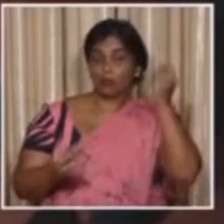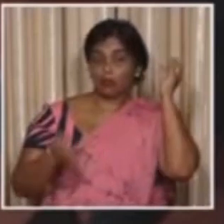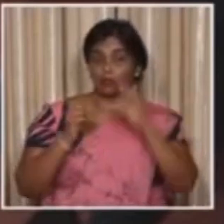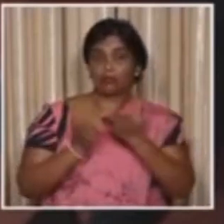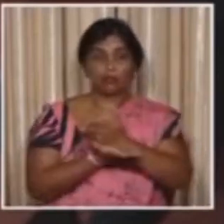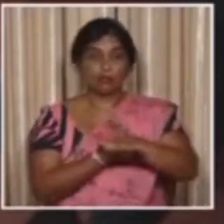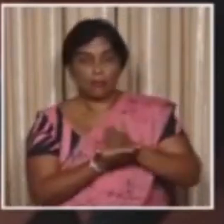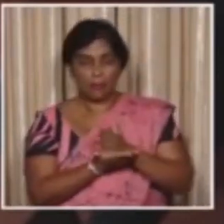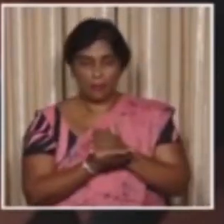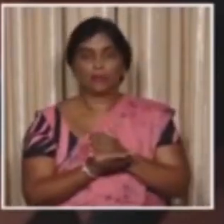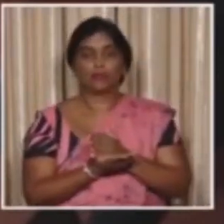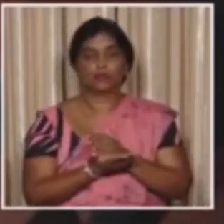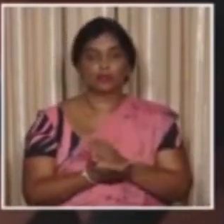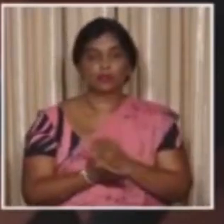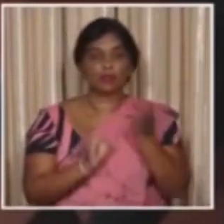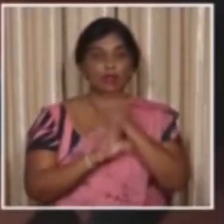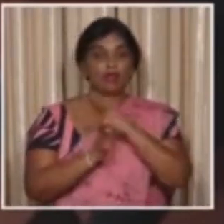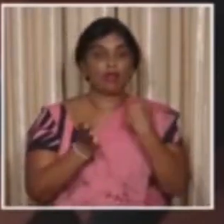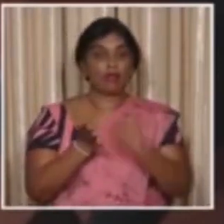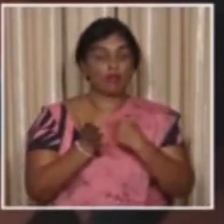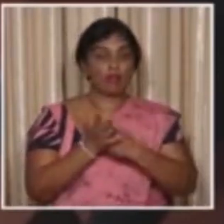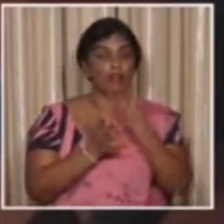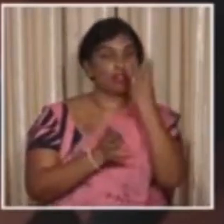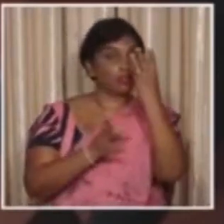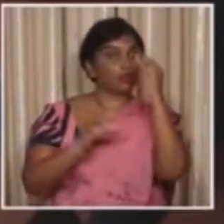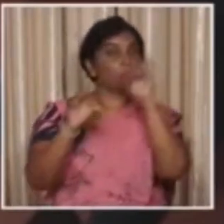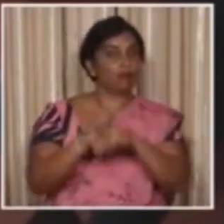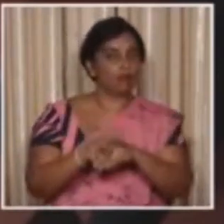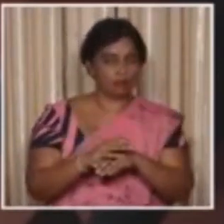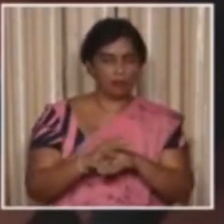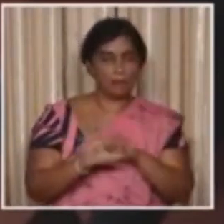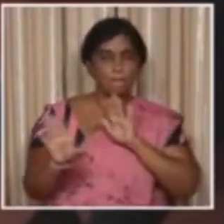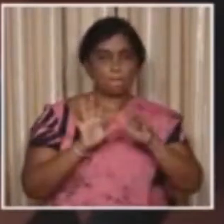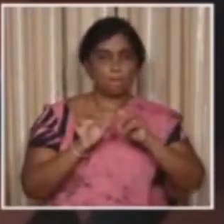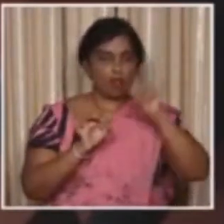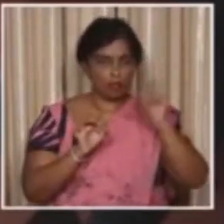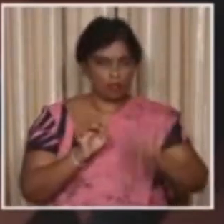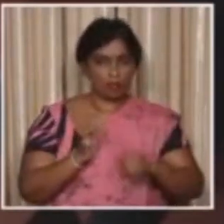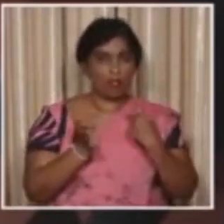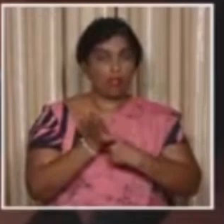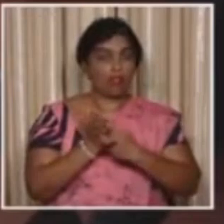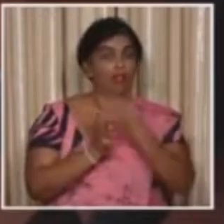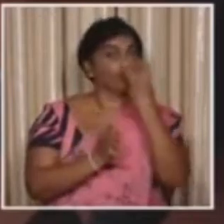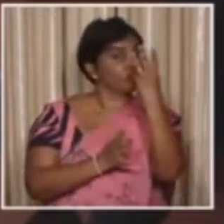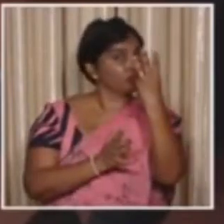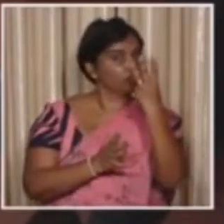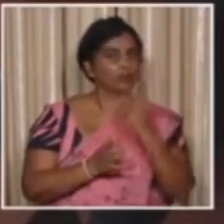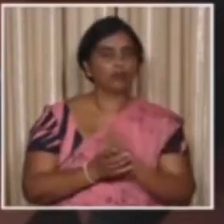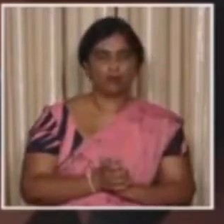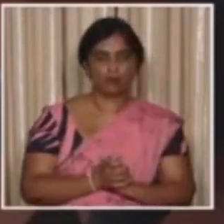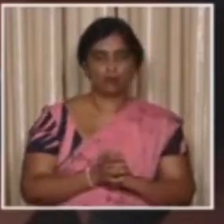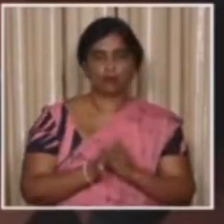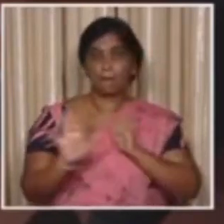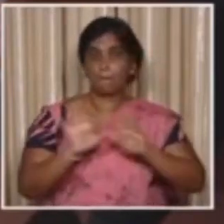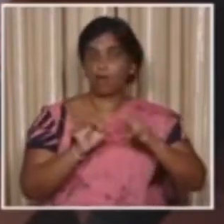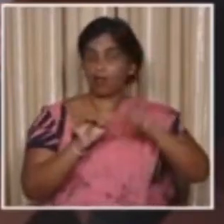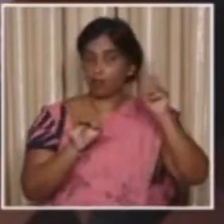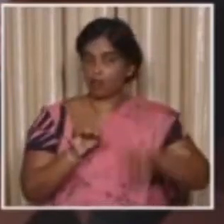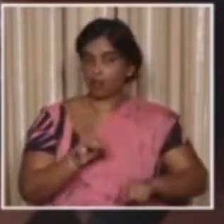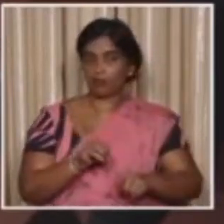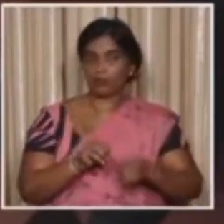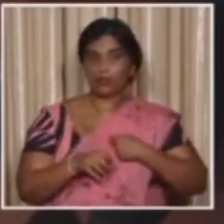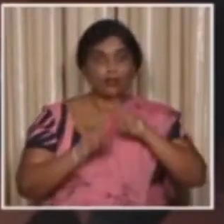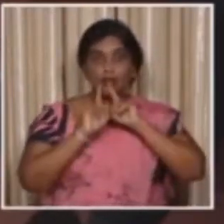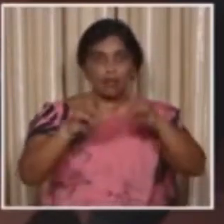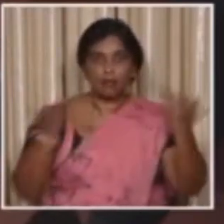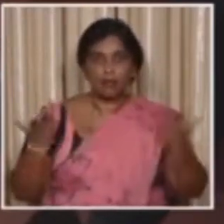බෙදා ගන්න එක කාලයක රණතුංගලා තුන් දිනක් හිටියා පාලක මණ්ඩලෙ මට මතක විදියට මේ රණතුංගලා තුන් දිනක් හිටියා එක කාලයක පාලක මණ්ඩලෙට ඒව අපිට කියන්න